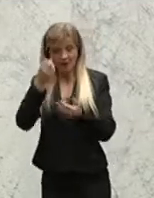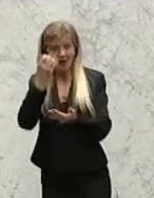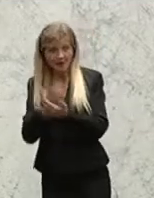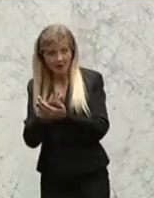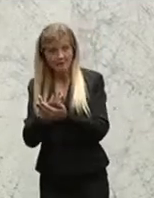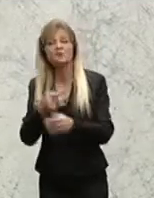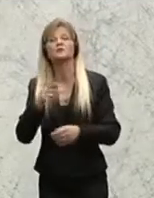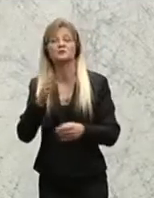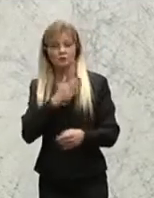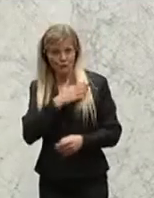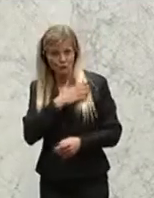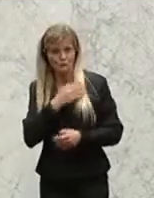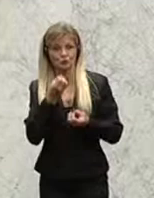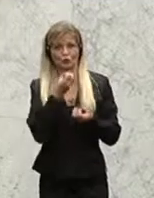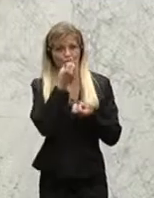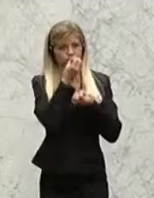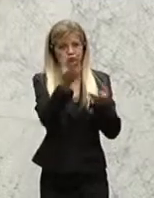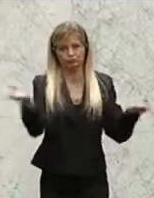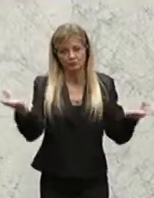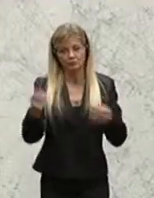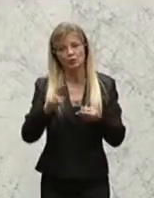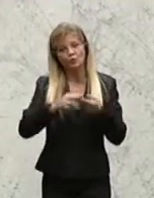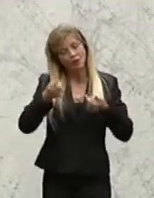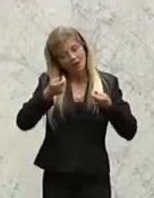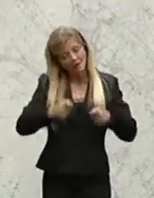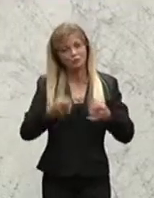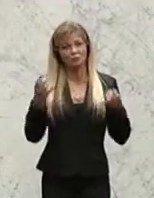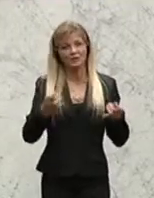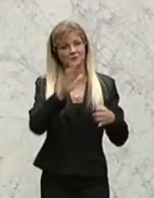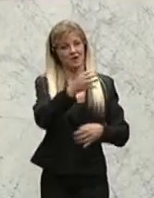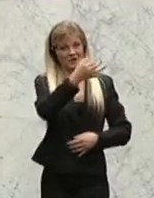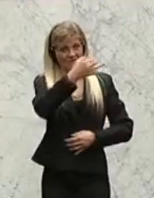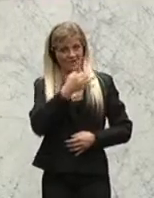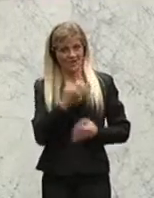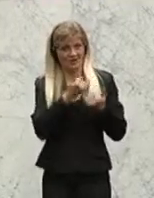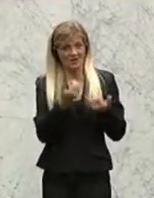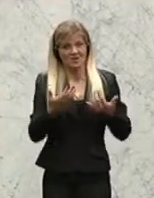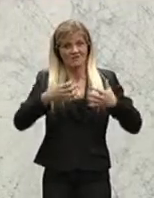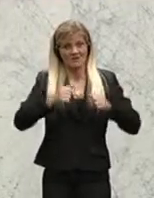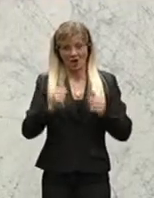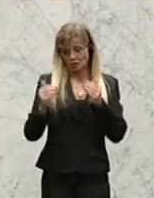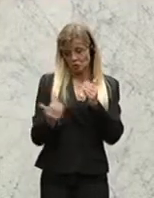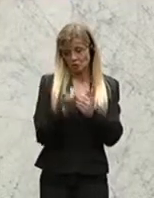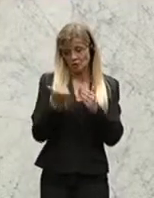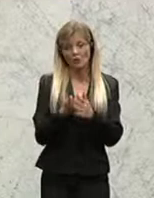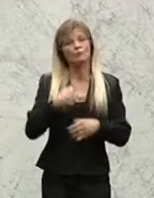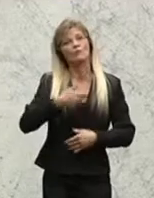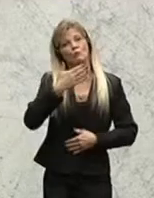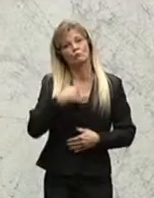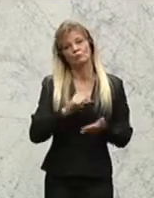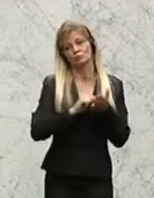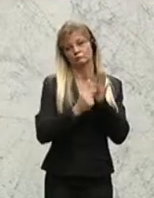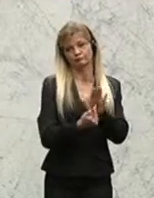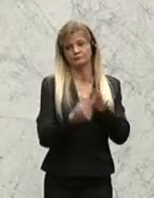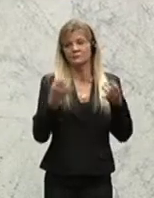Abschluss berichten. Abschließend zu Ihrer Frage nach einer Verwaltungsreform ist darauf zu verweisen, dass wir im